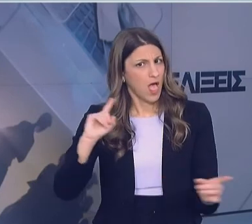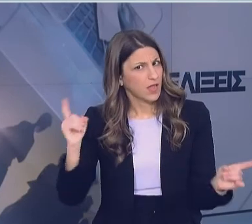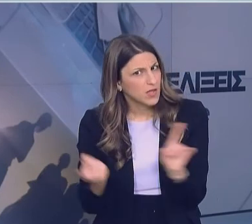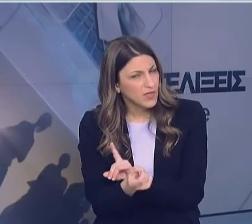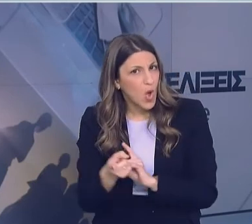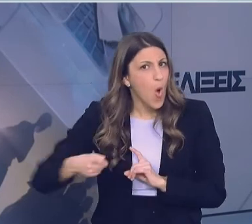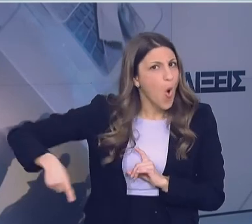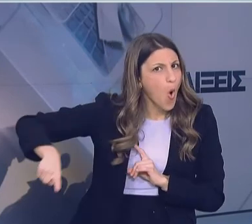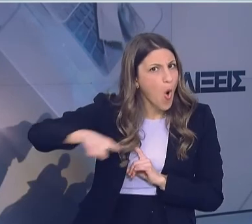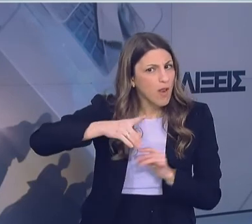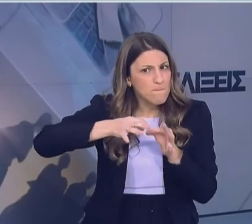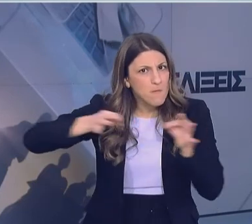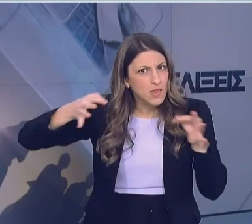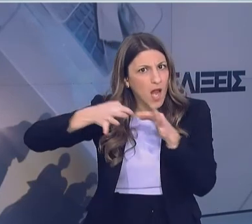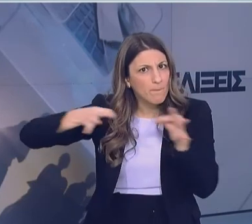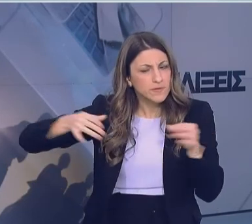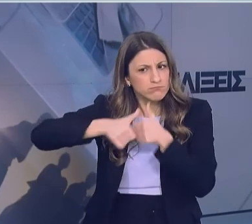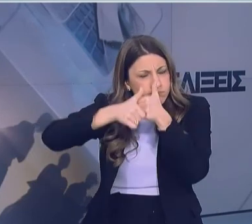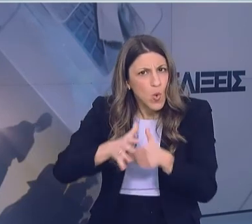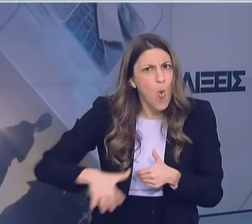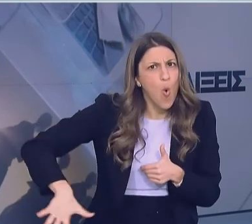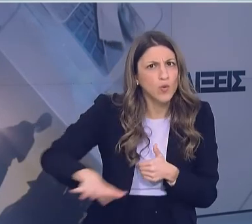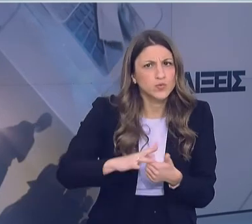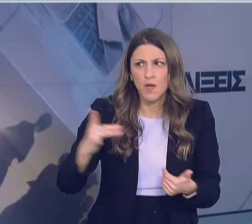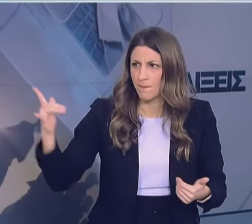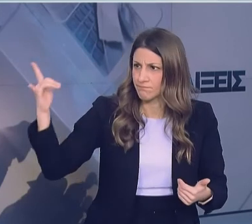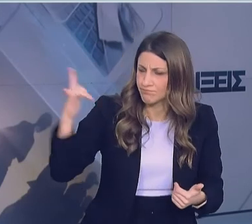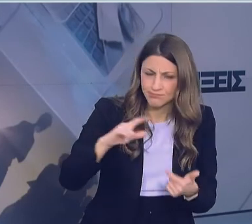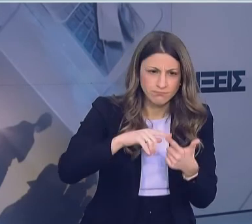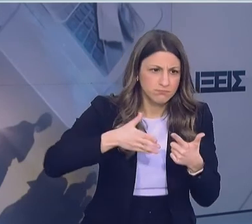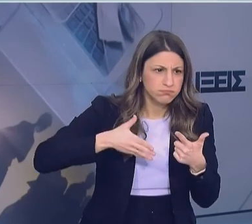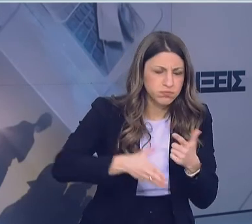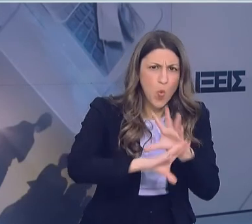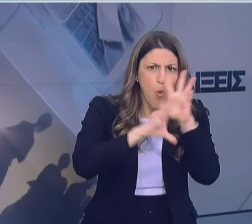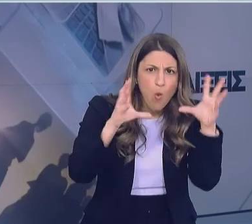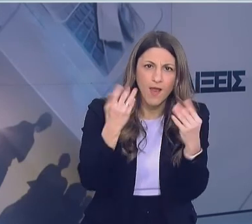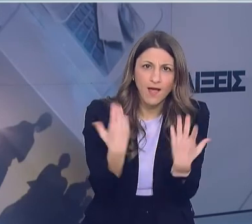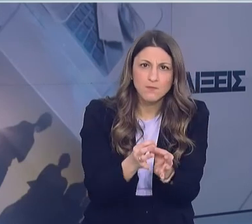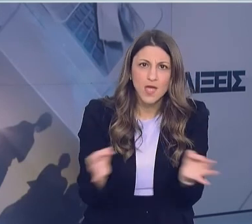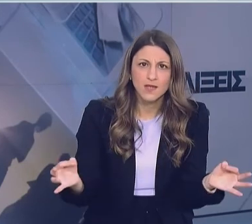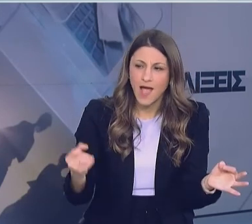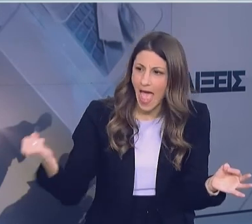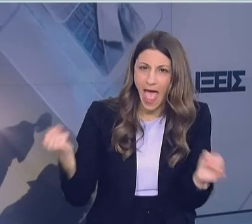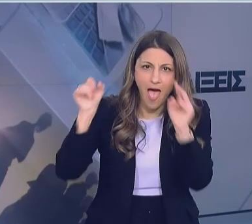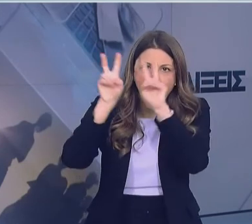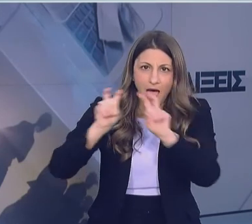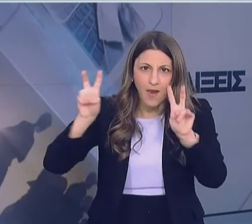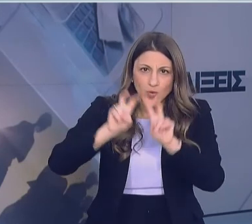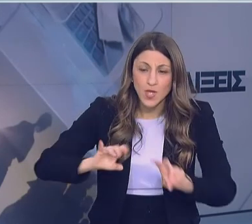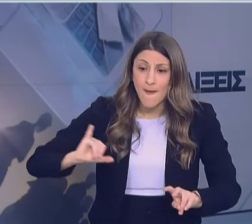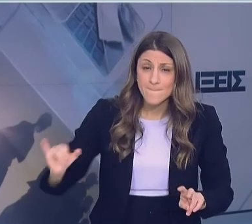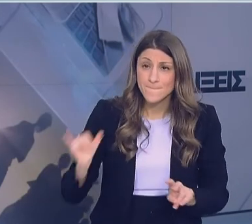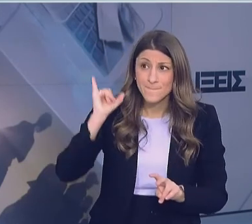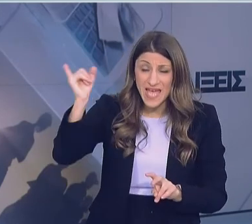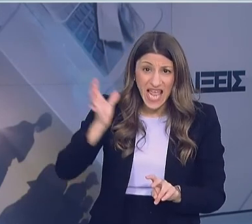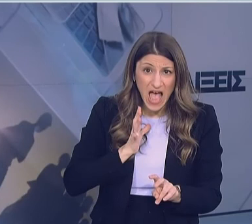αντίθετο, τα μέτρα είναι σε κάθε επίπεδο, και ακτοπλοϊκά και αεροπορικά. Ακόμα και εκείνοι οι οποίοι